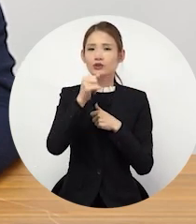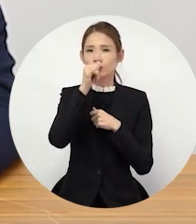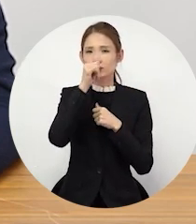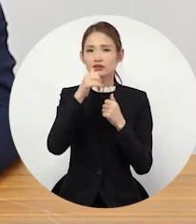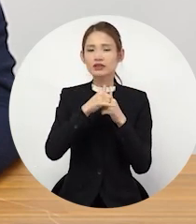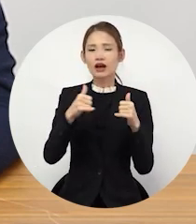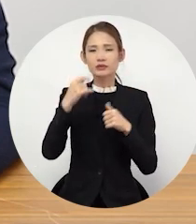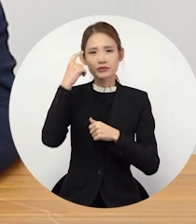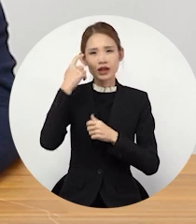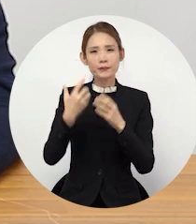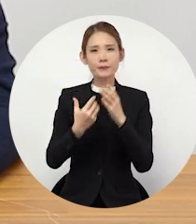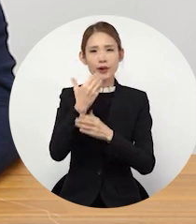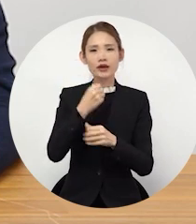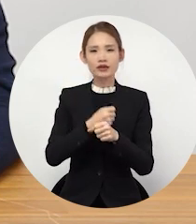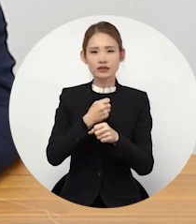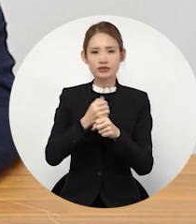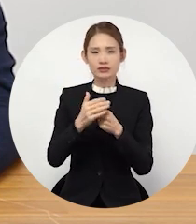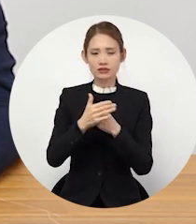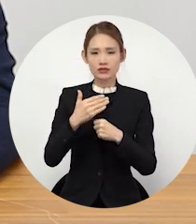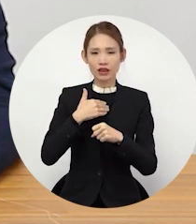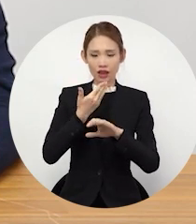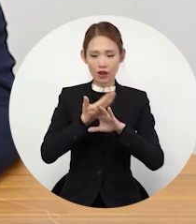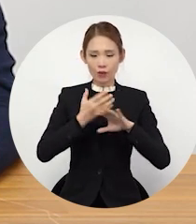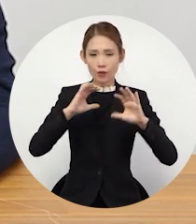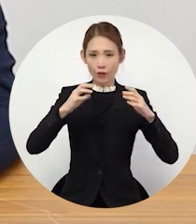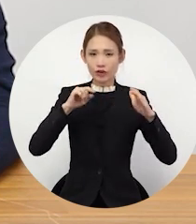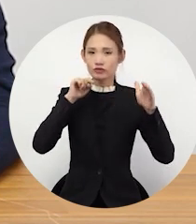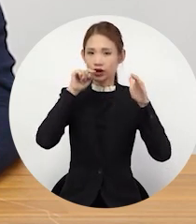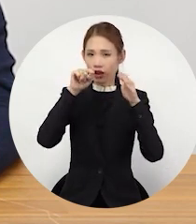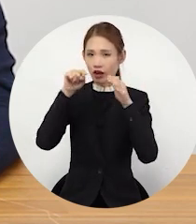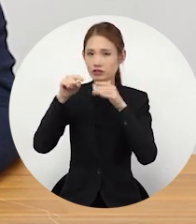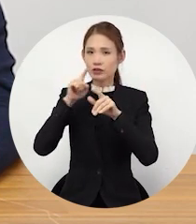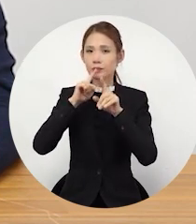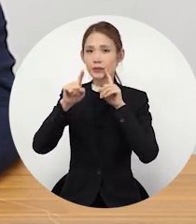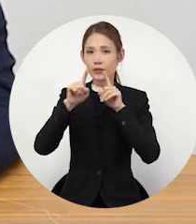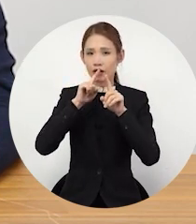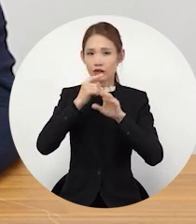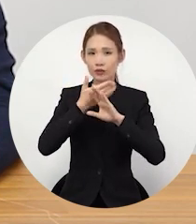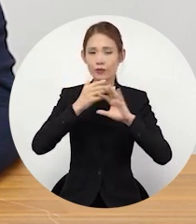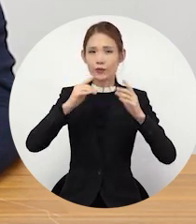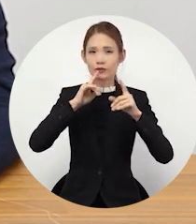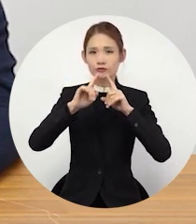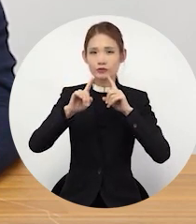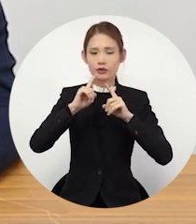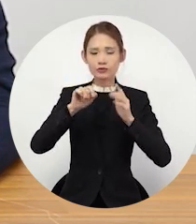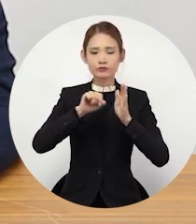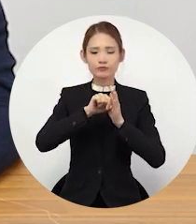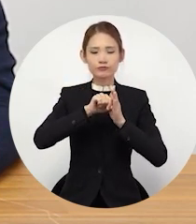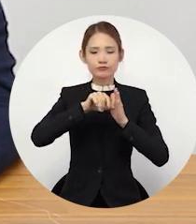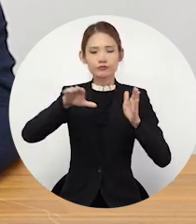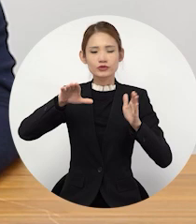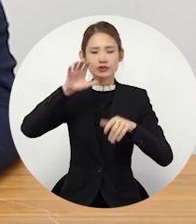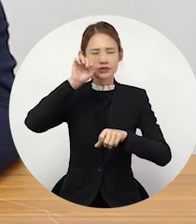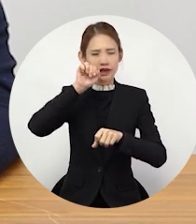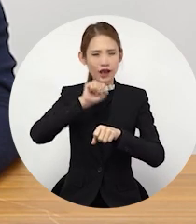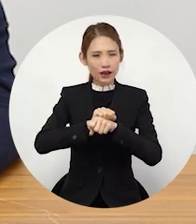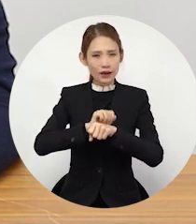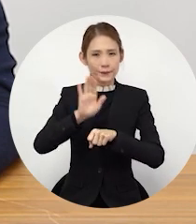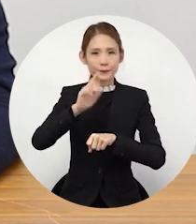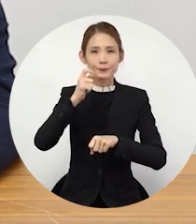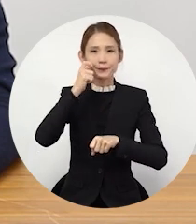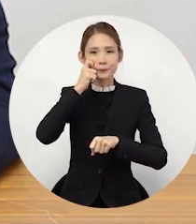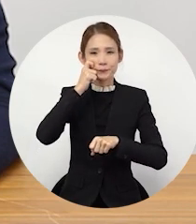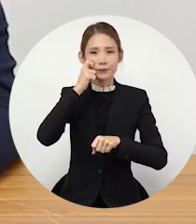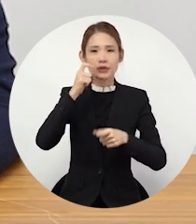있는 사람이라고 생각을 하기 때문에 내가 외국에 나가서 말을 외국어로 유창하게 하지 못하는